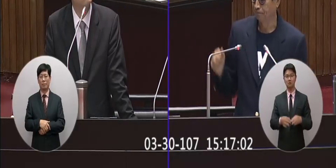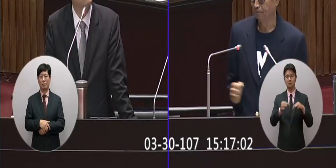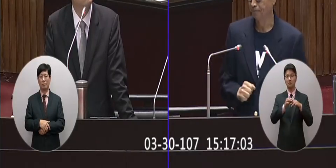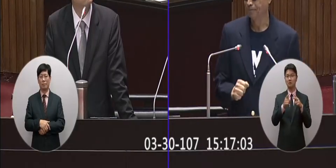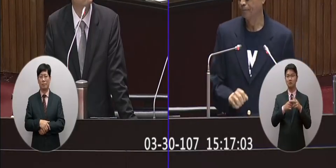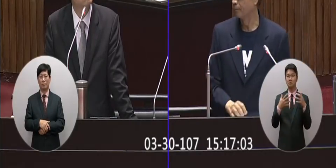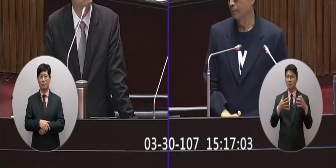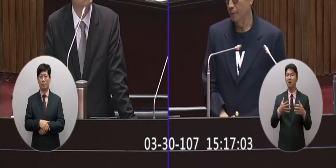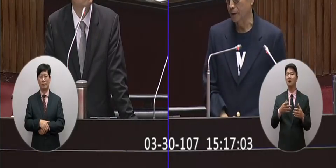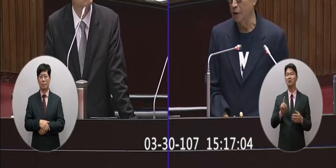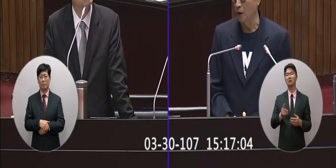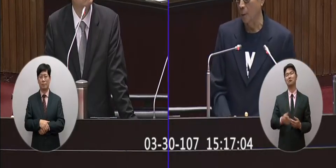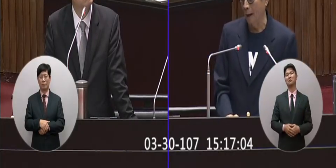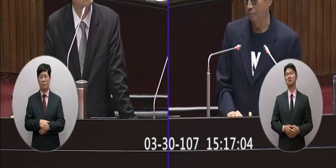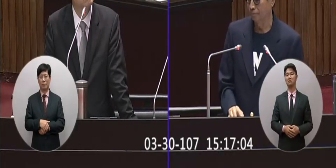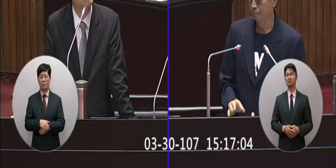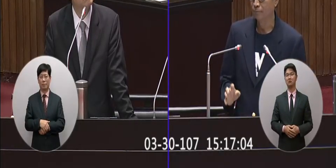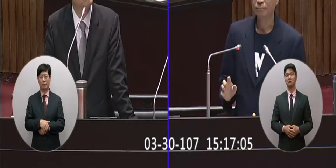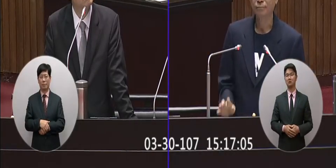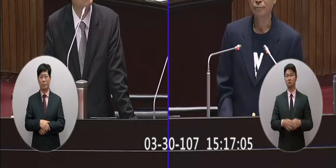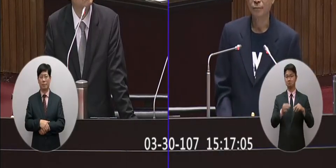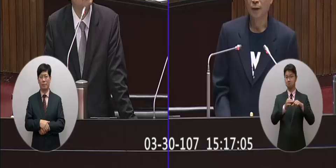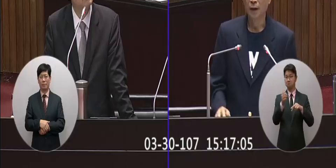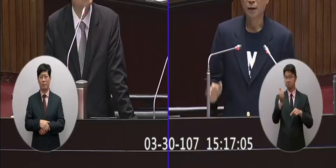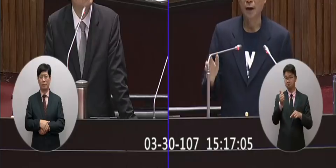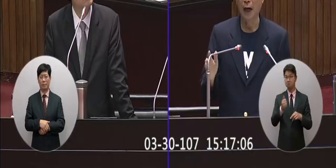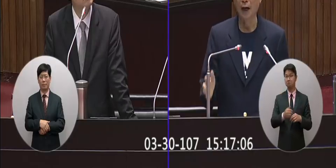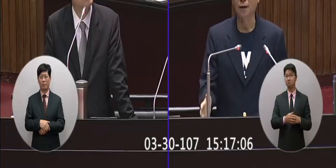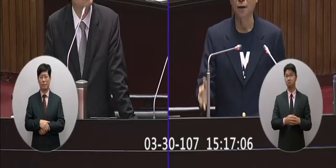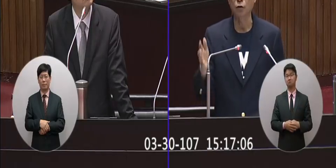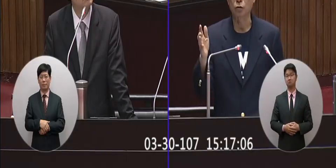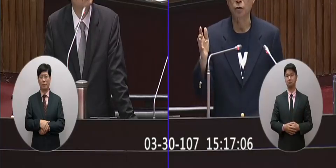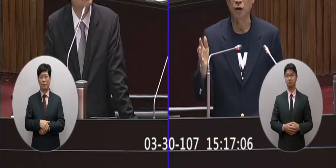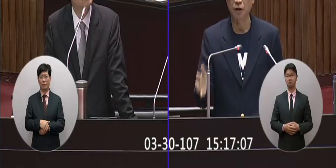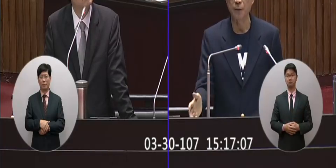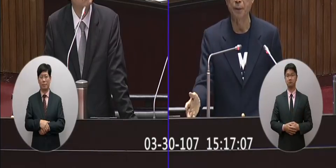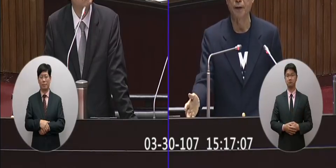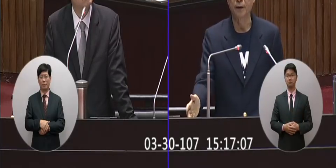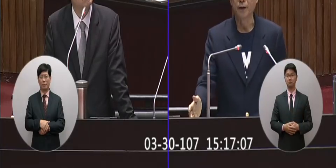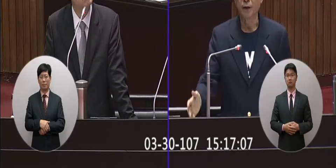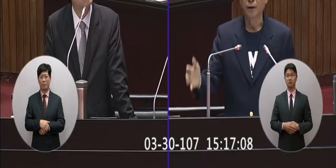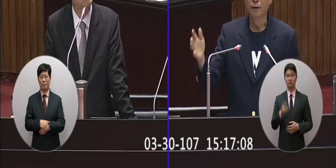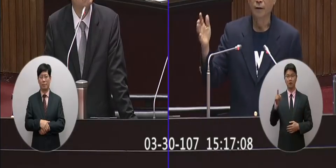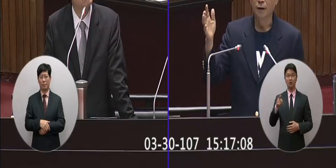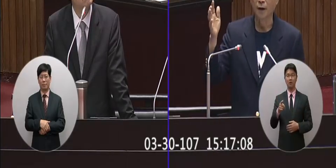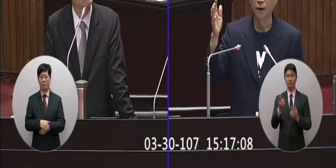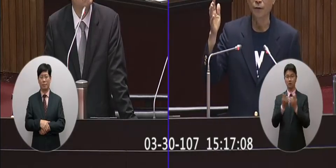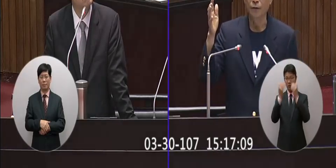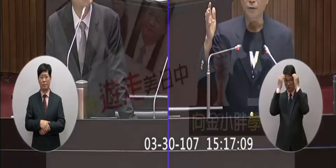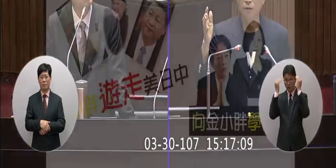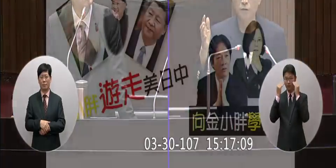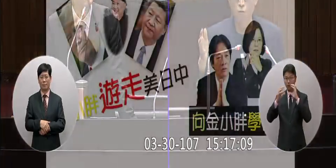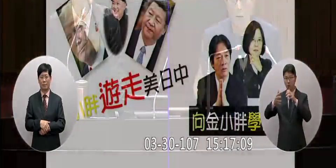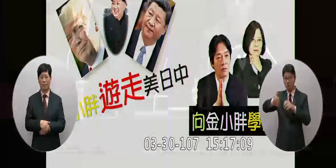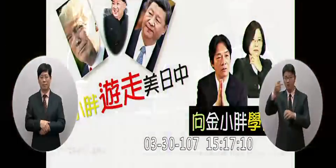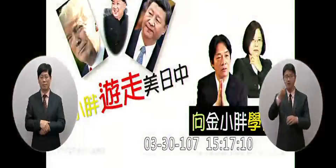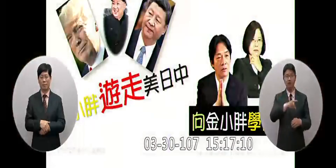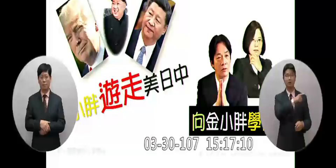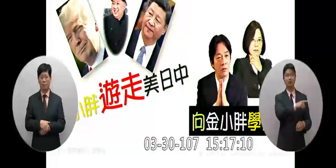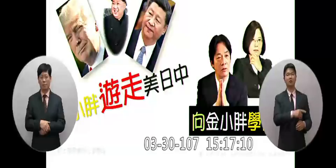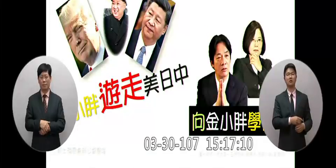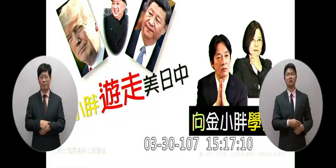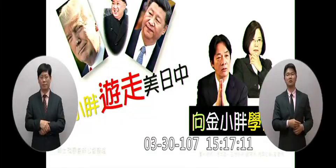胖。金小胖，他跟习近平、跟